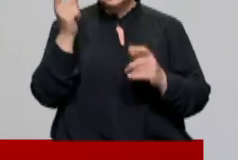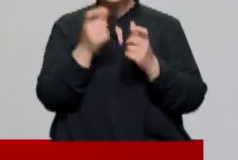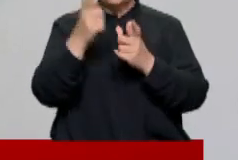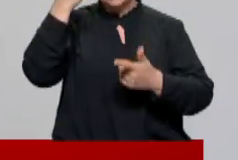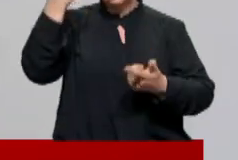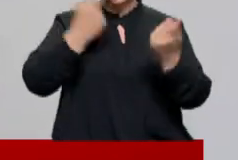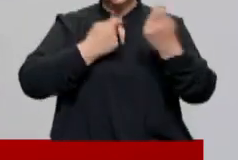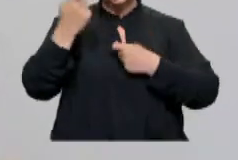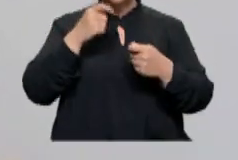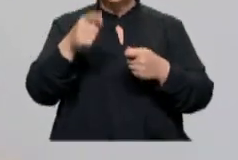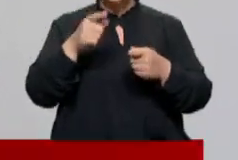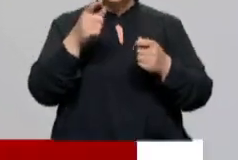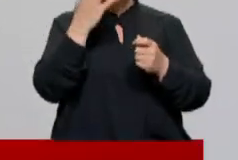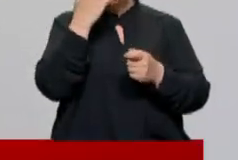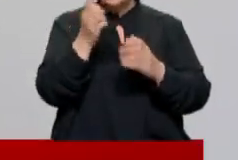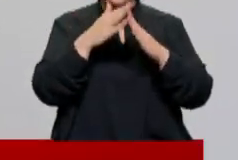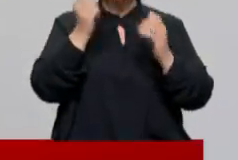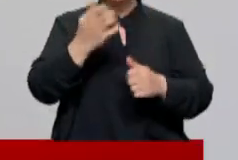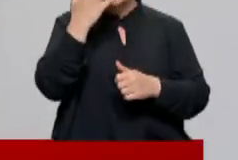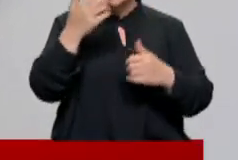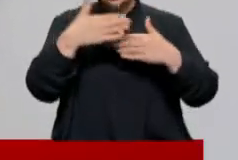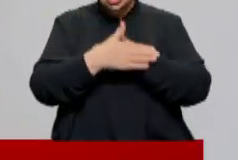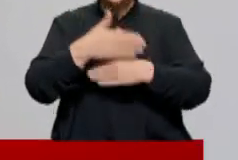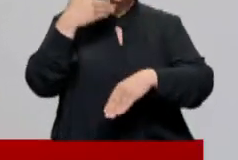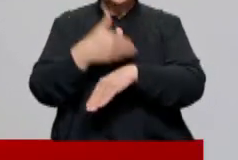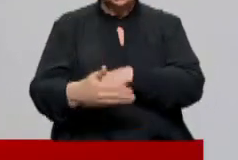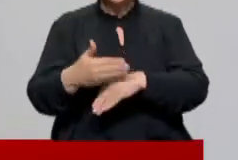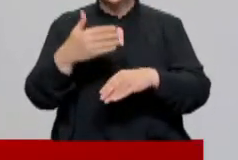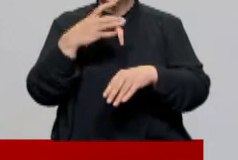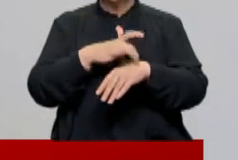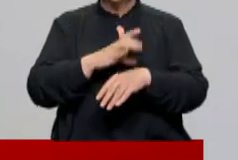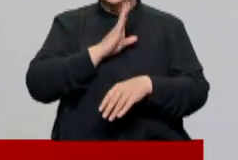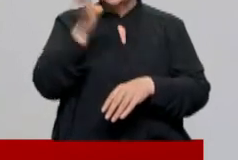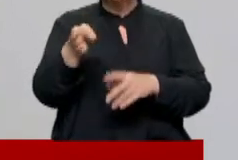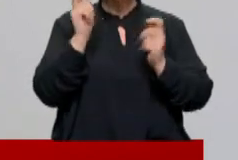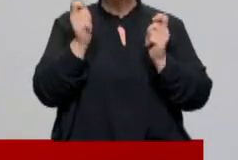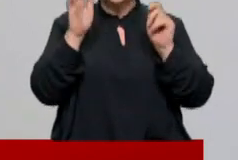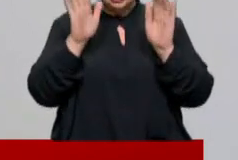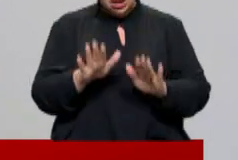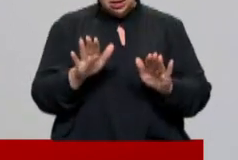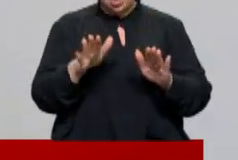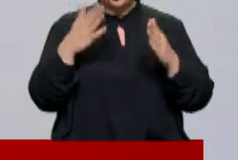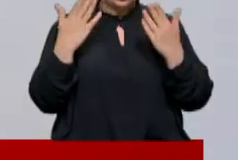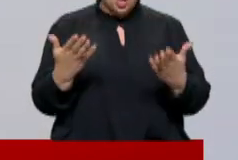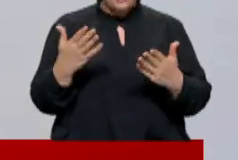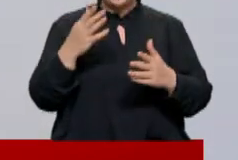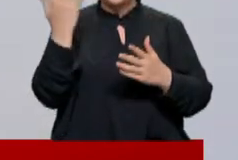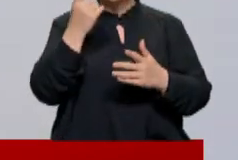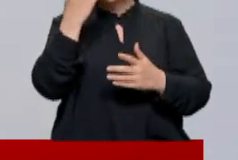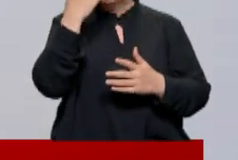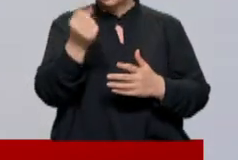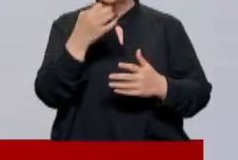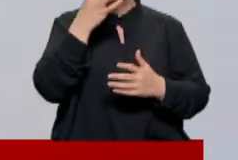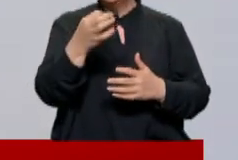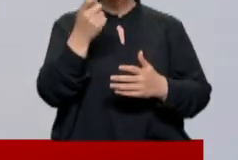derneğimize başvurarak bu icap nöbetlerinde gece yarısı geç saatlerde hastaneye gelmek durumunda kaldıklarını ancak herhangi bir nöbet